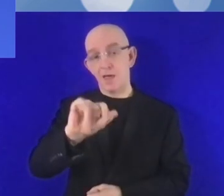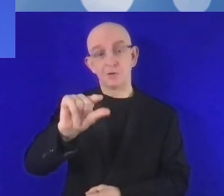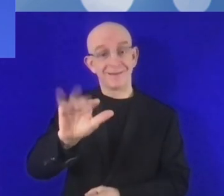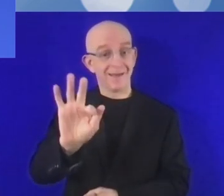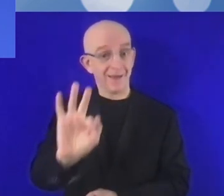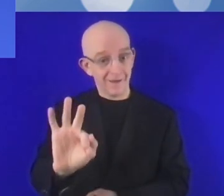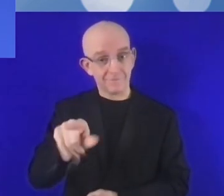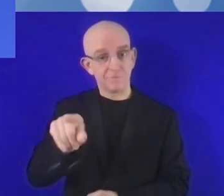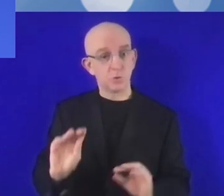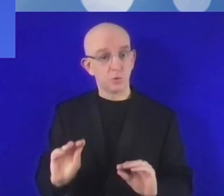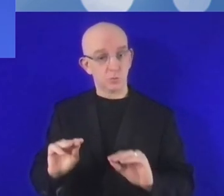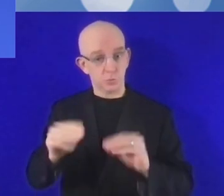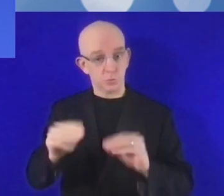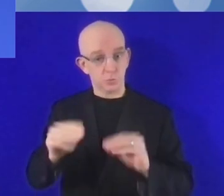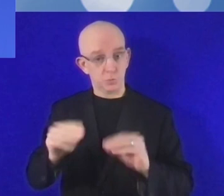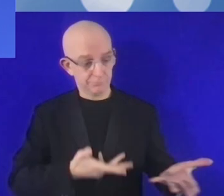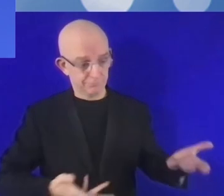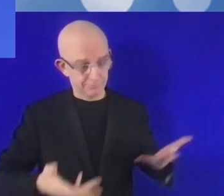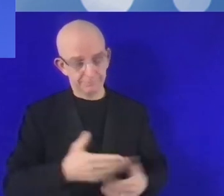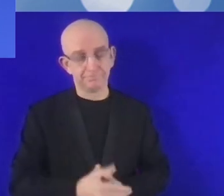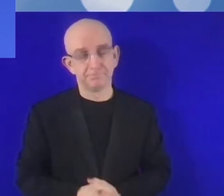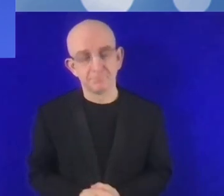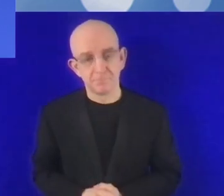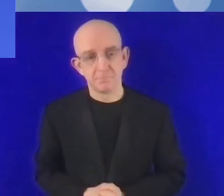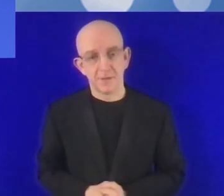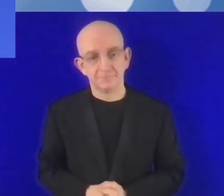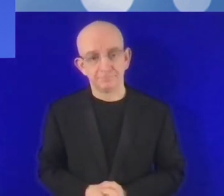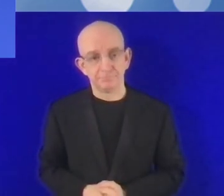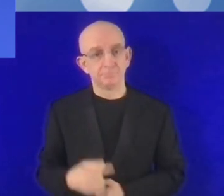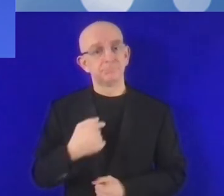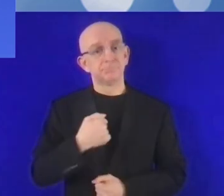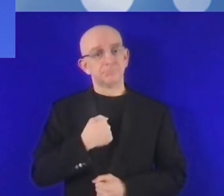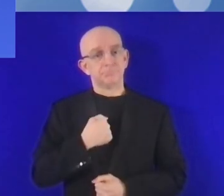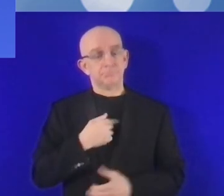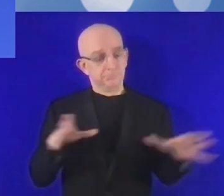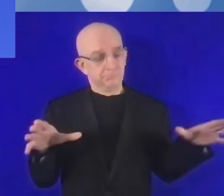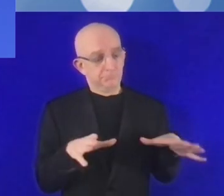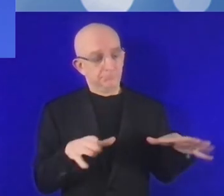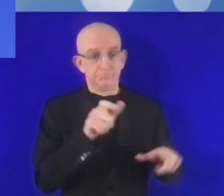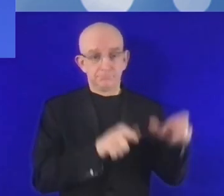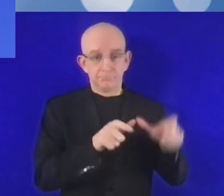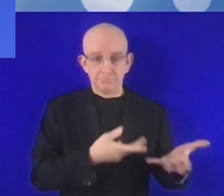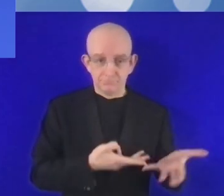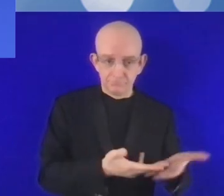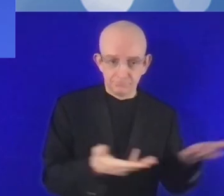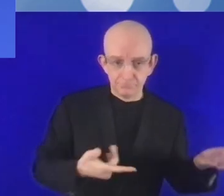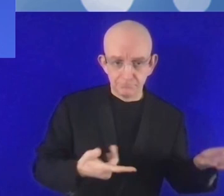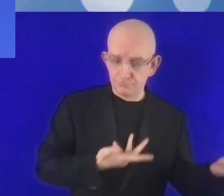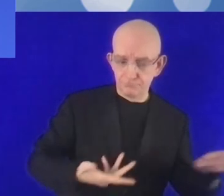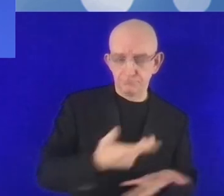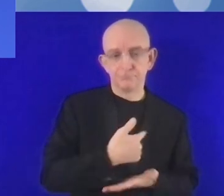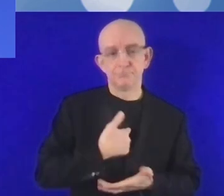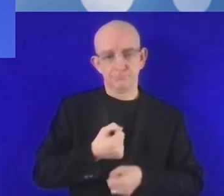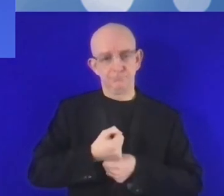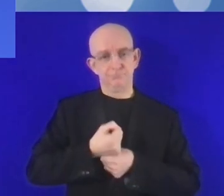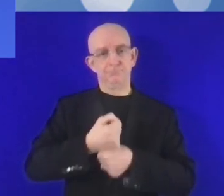сообщество молодых людей вокруг цифрового саммита ООН. Я